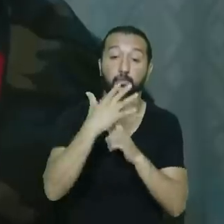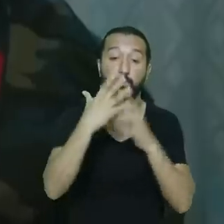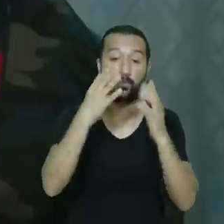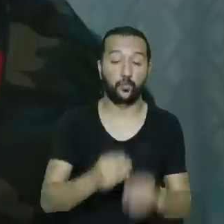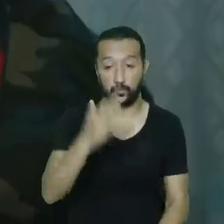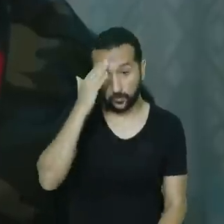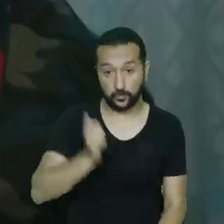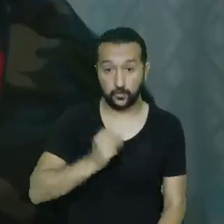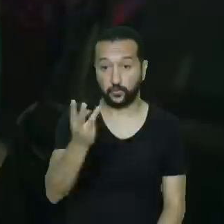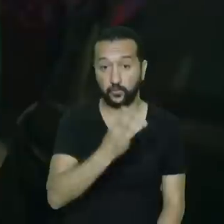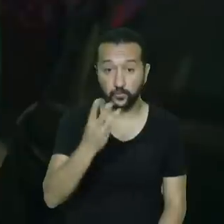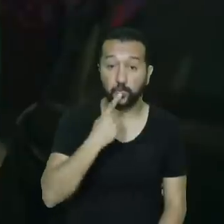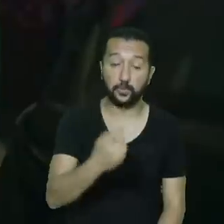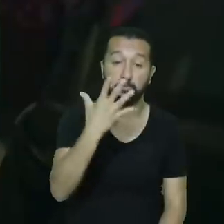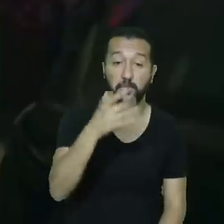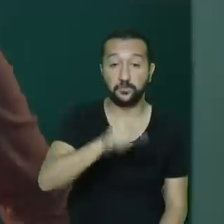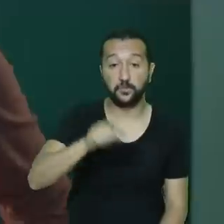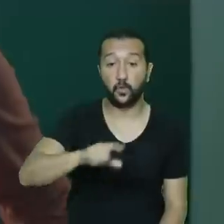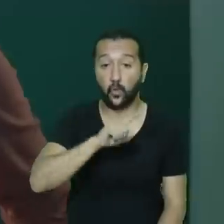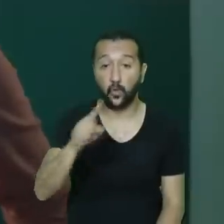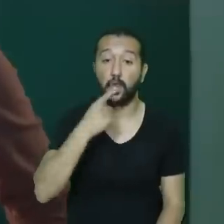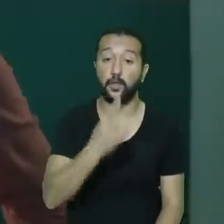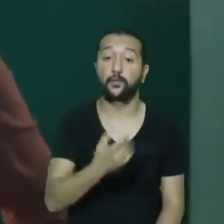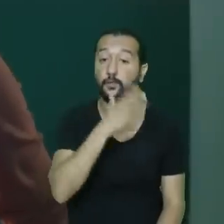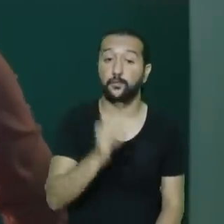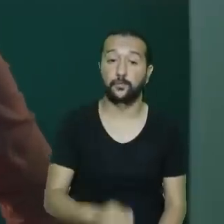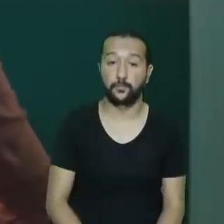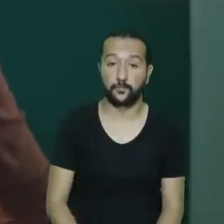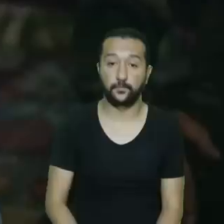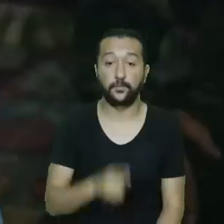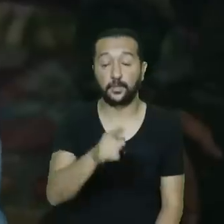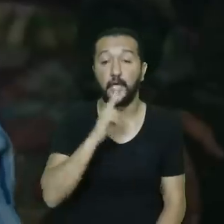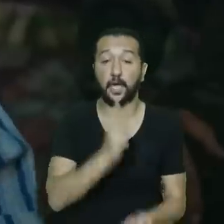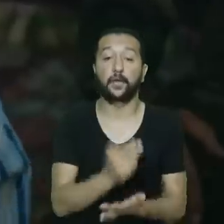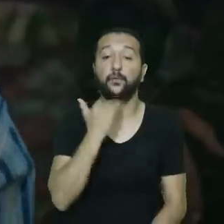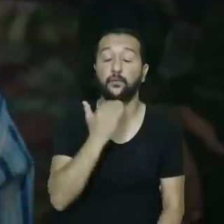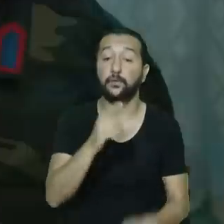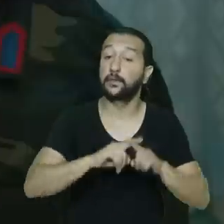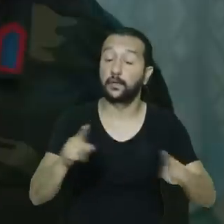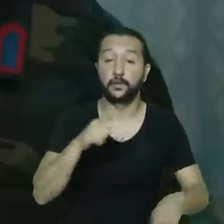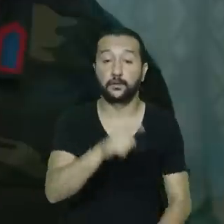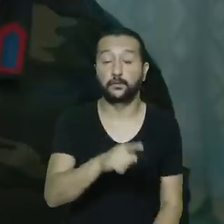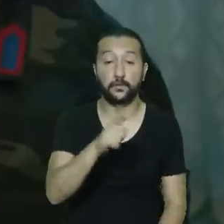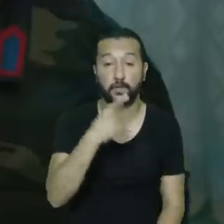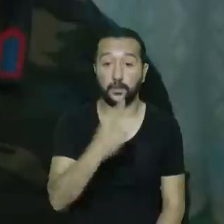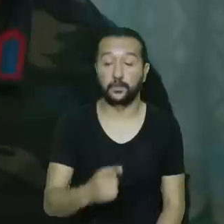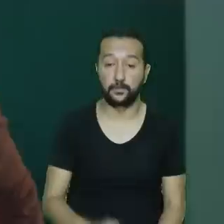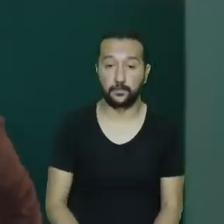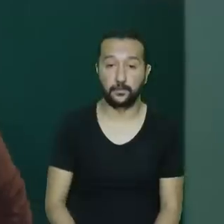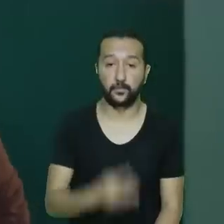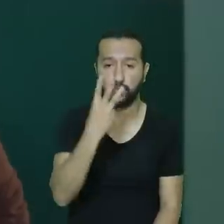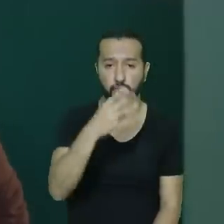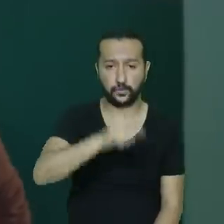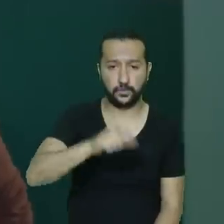çullandılar komutanım. Üç mü desem, beş mi desem, on kişiler miydi desem. Seçemedim o sırada ben. Nein, felç.